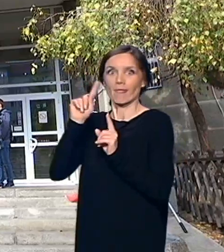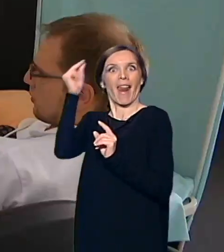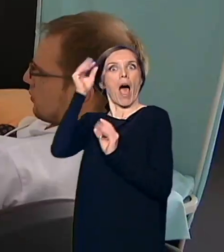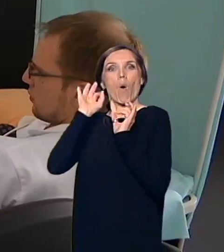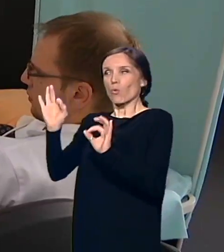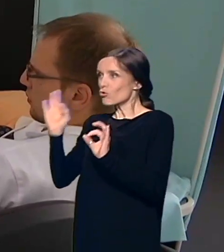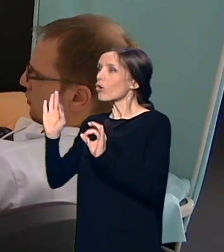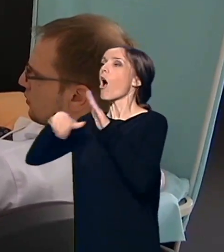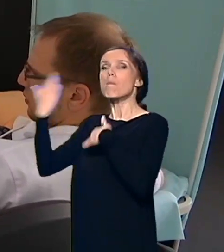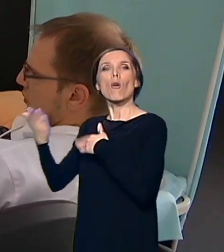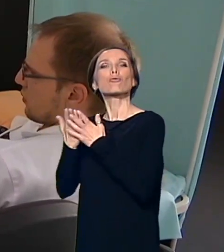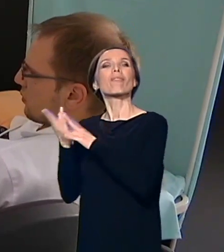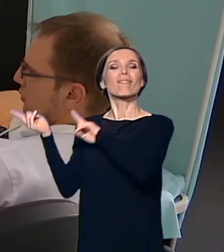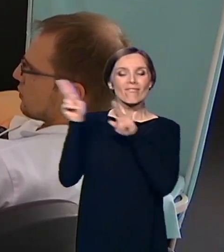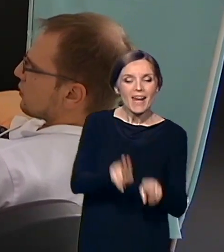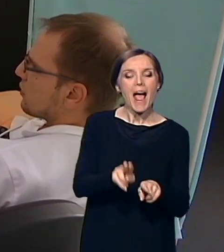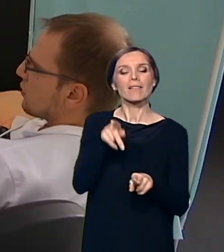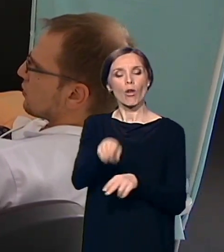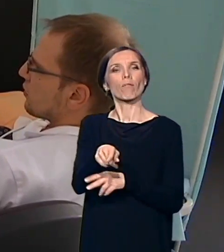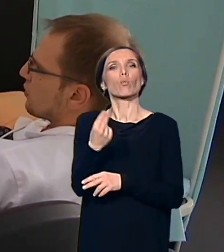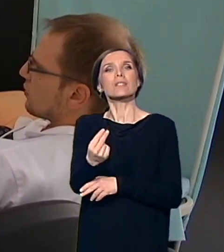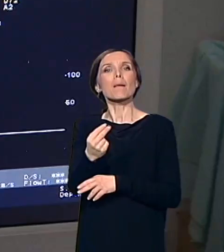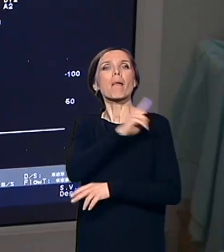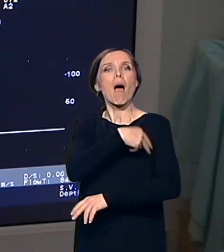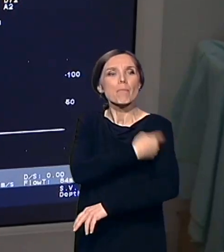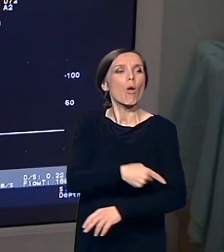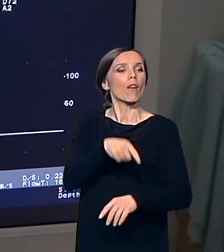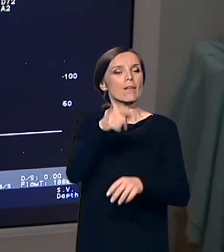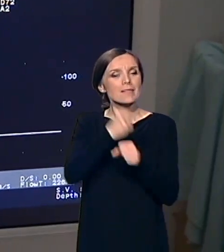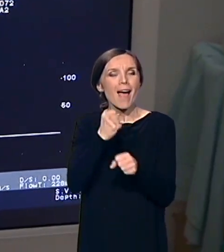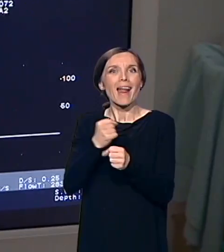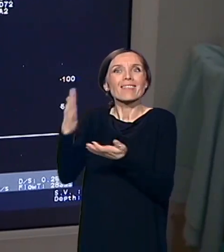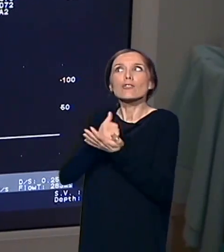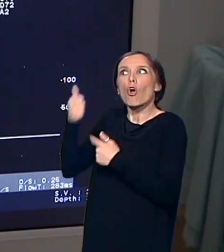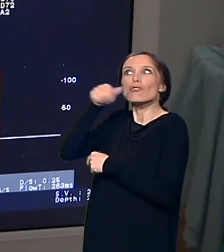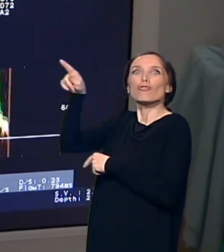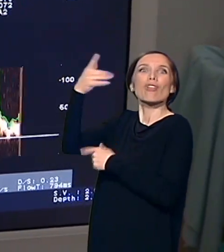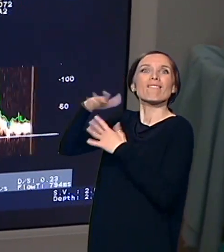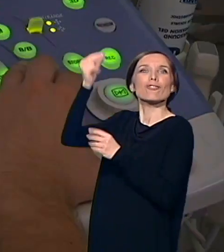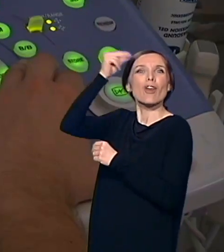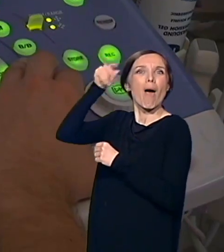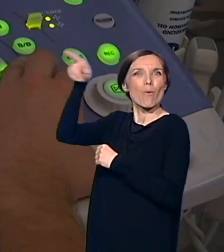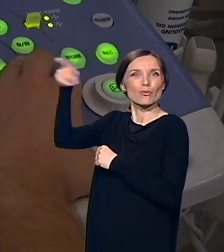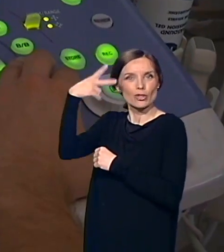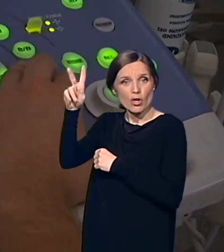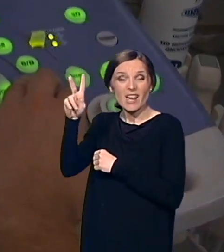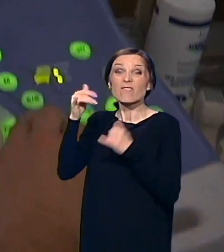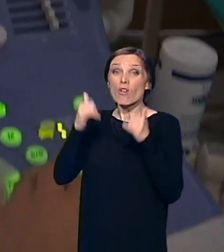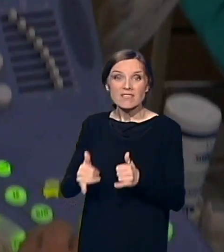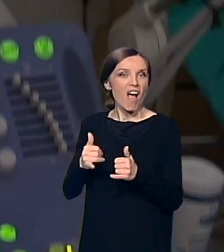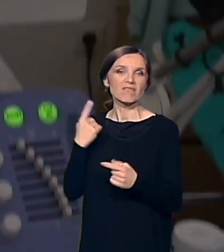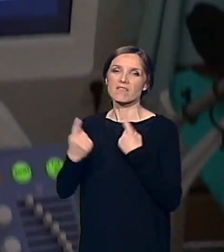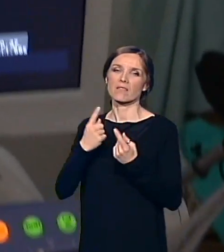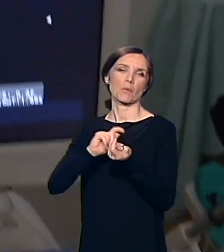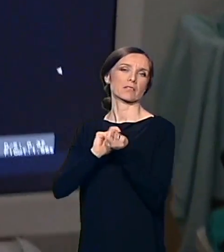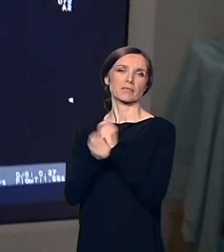stečeno znanje primjenjivali u klinikama u kojima rade. Danas je situacija malo drugačija. Sve